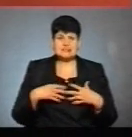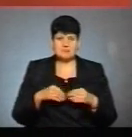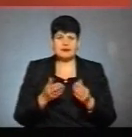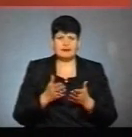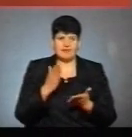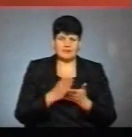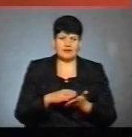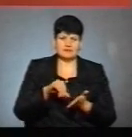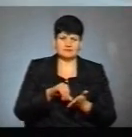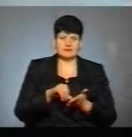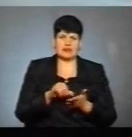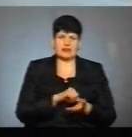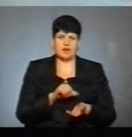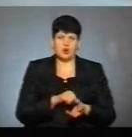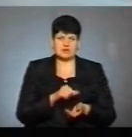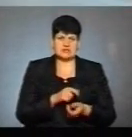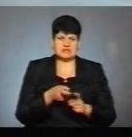є наркозалежні?